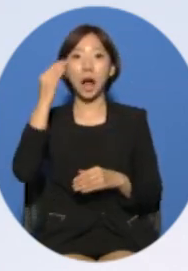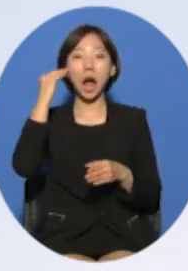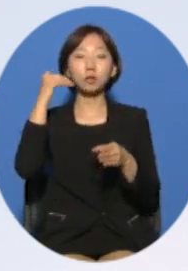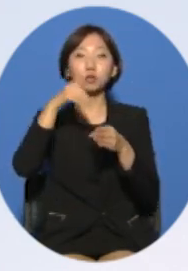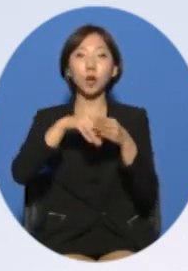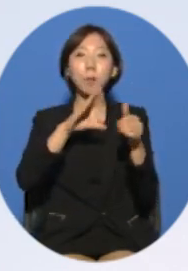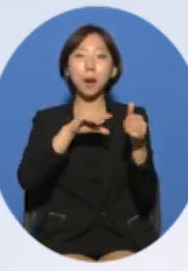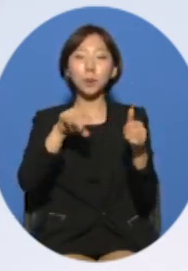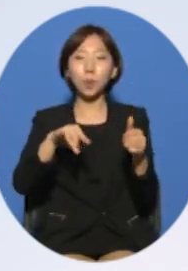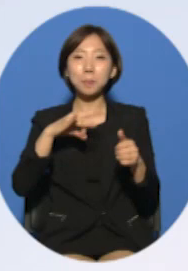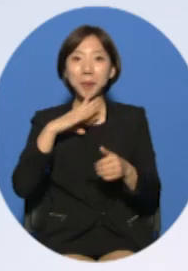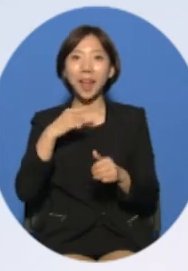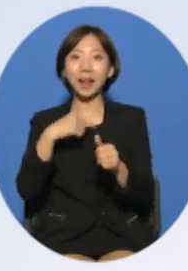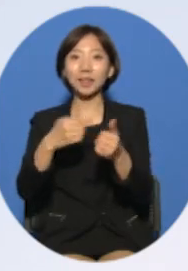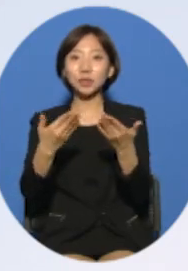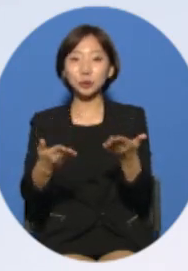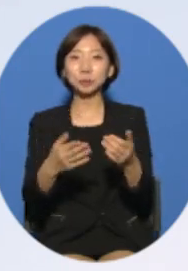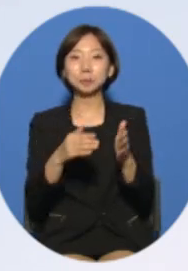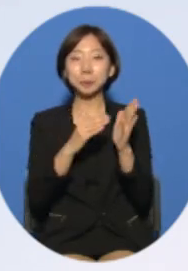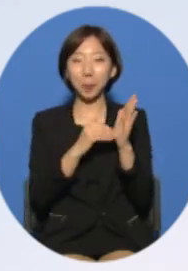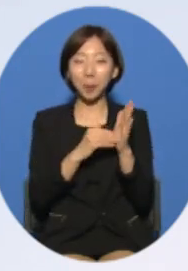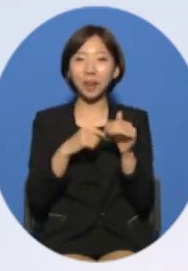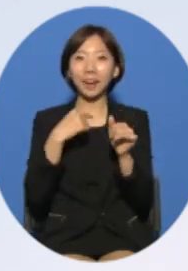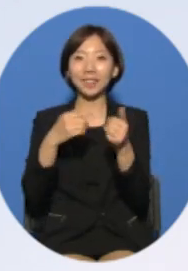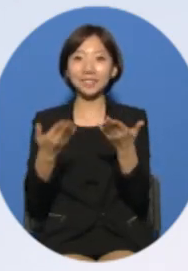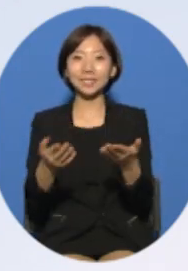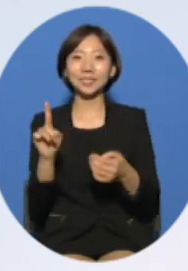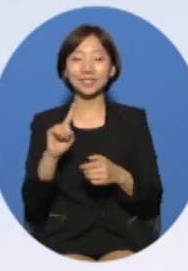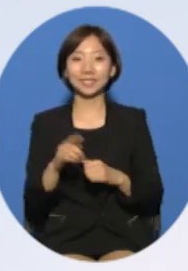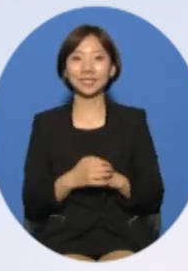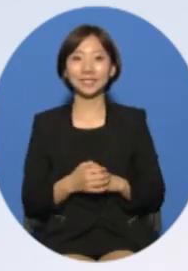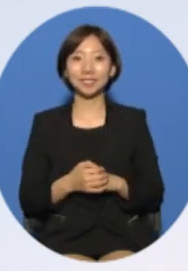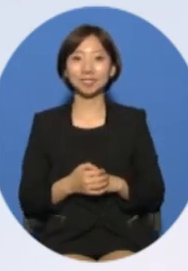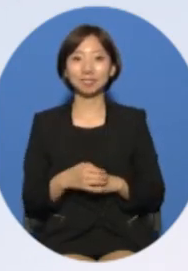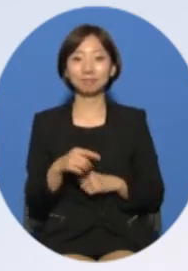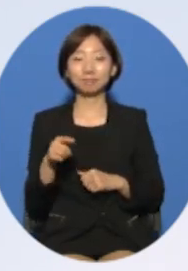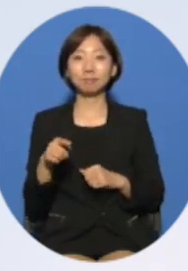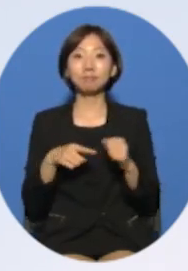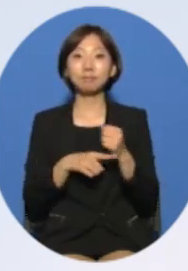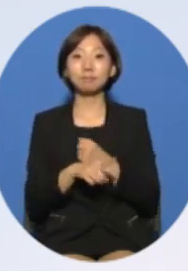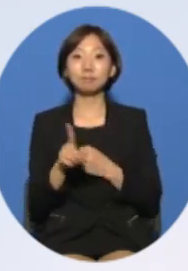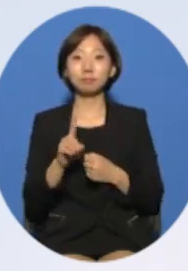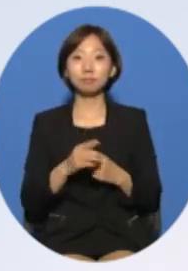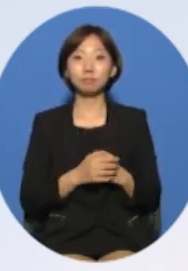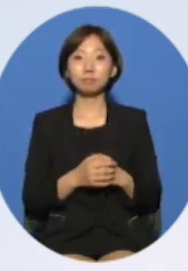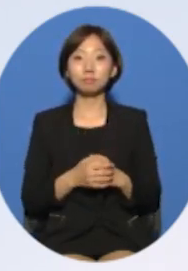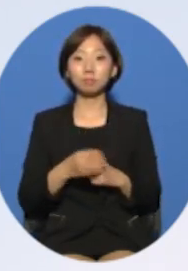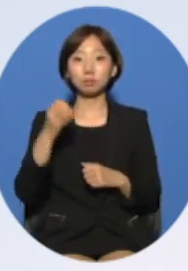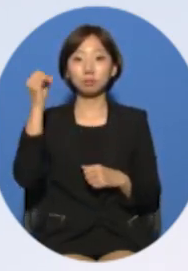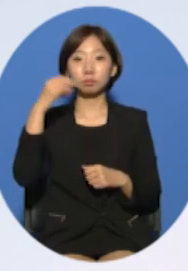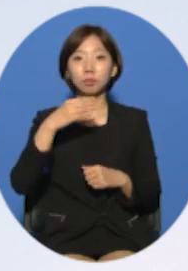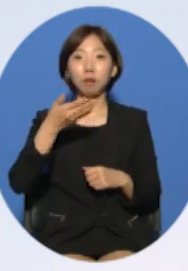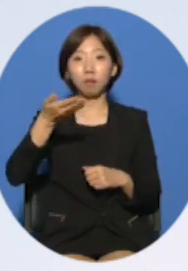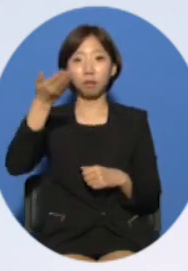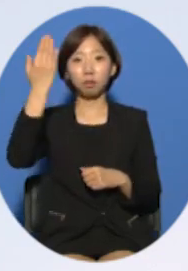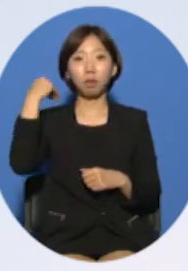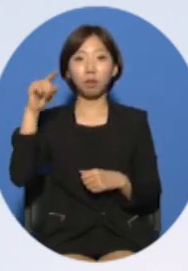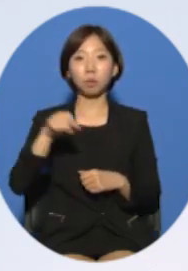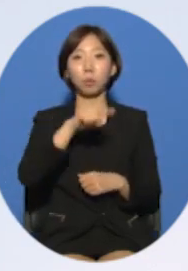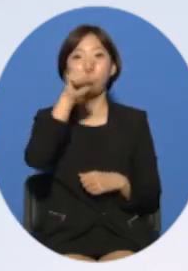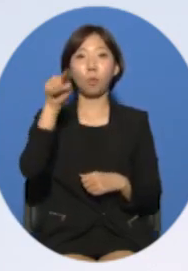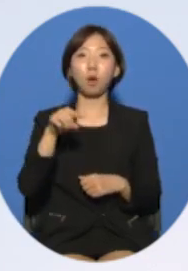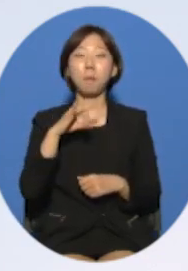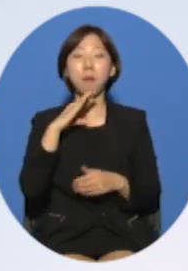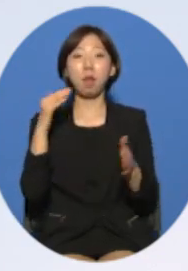선거방송에서만 알려줄 수 있는. 좀 알려주십시오. 이것은요. 그냥 잘 처음에는 옛날에는 이렇게 그냥 둥그런 표시만